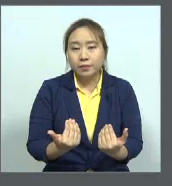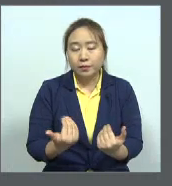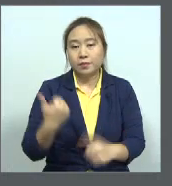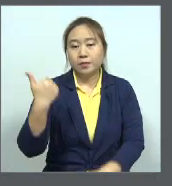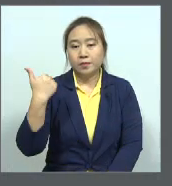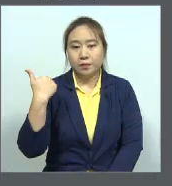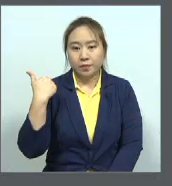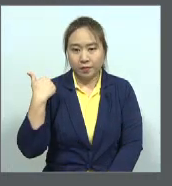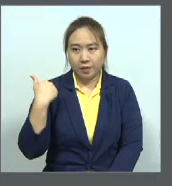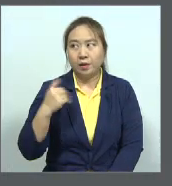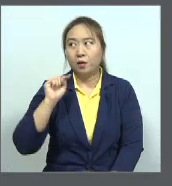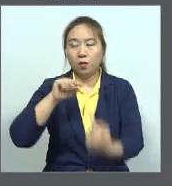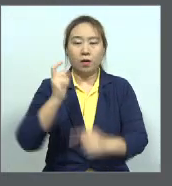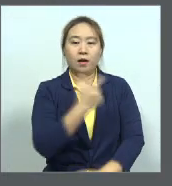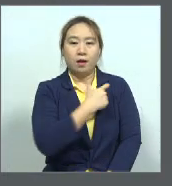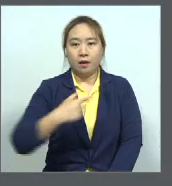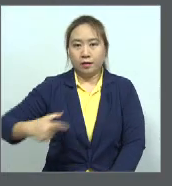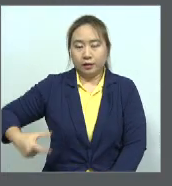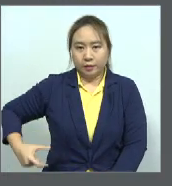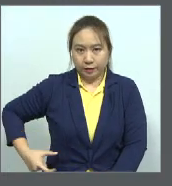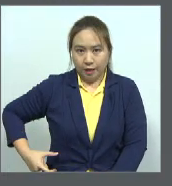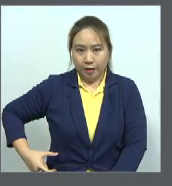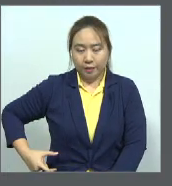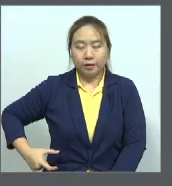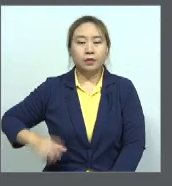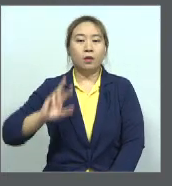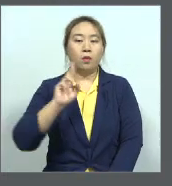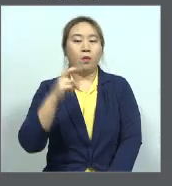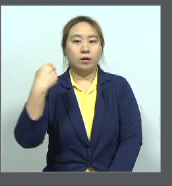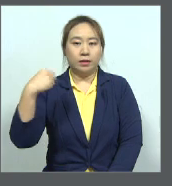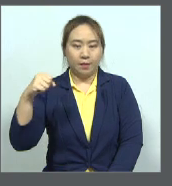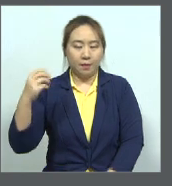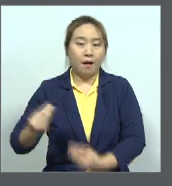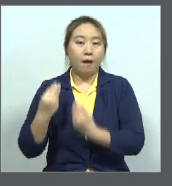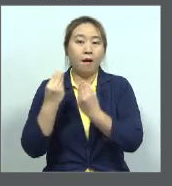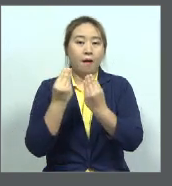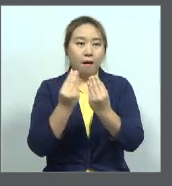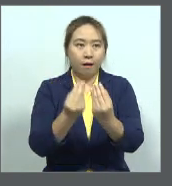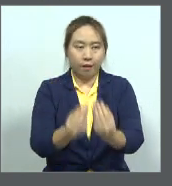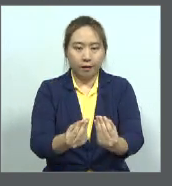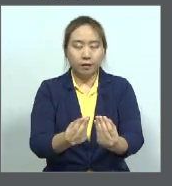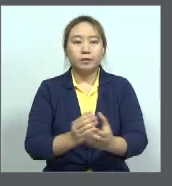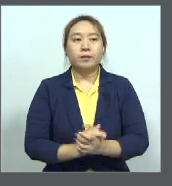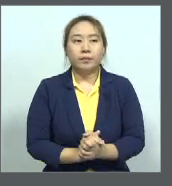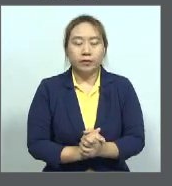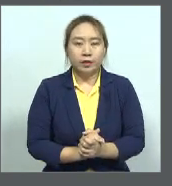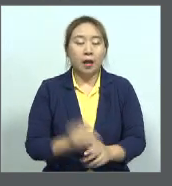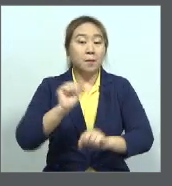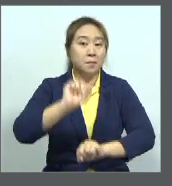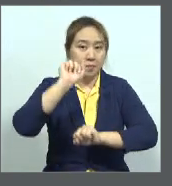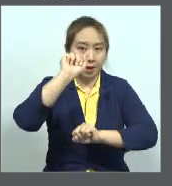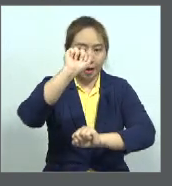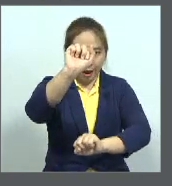มีพระบรมราชโองการพระบาทสมเด็จพระวชิรเกล้าเจ้าอยู่หัวโปรดเกล้าโปรดกระหม่อมให้ประกาศ